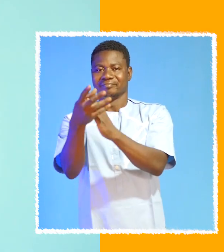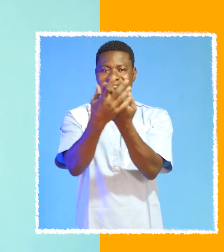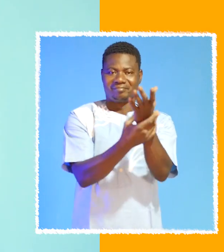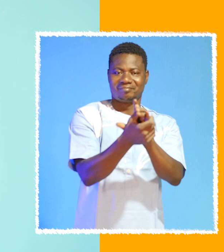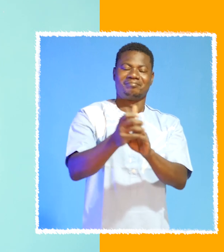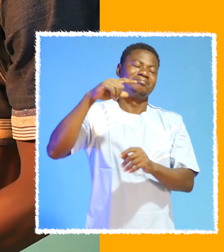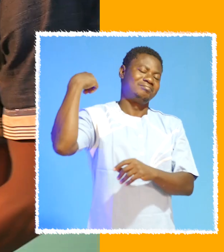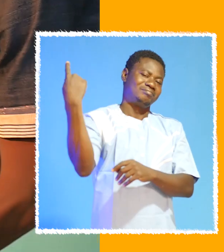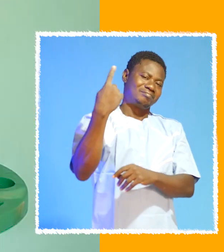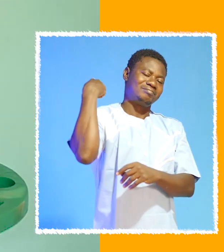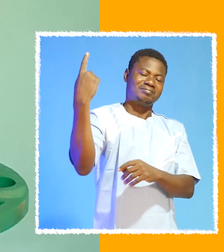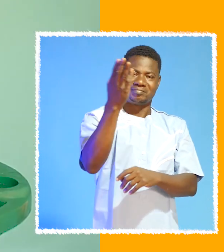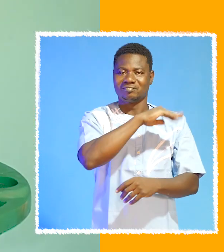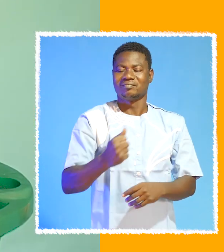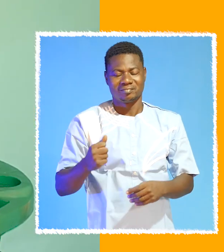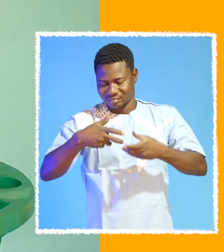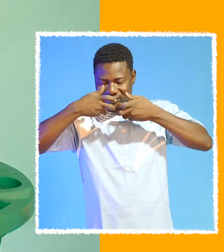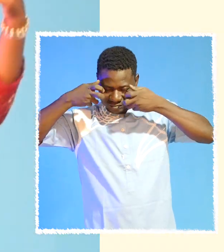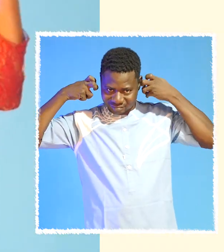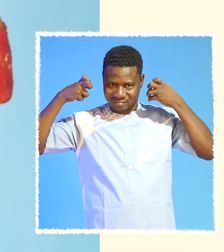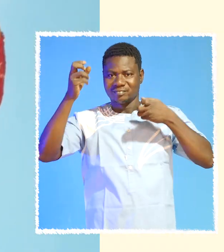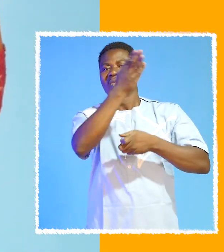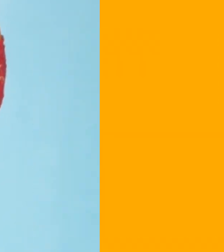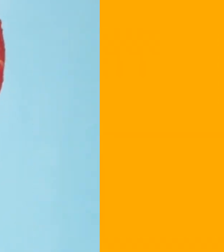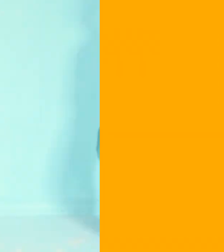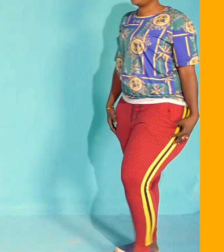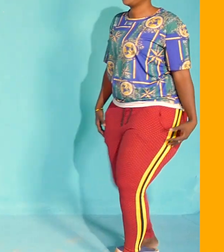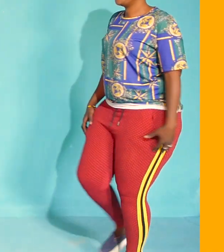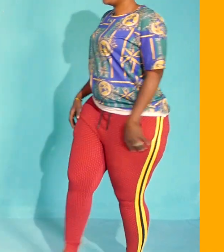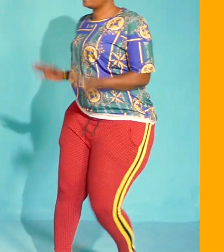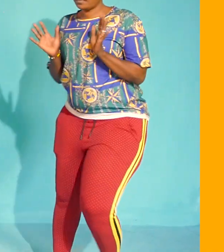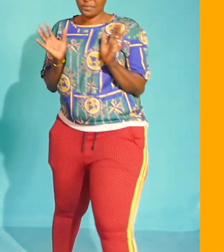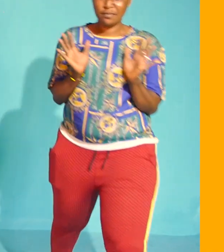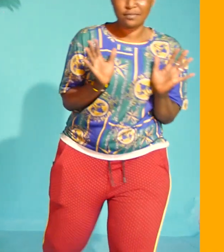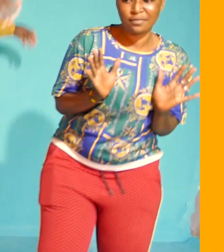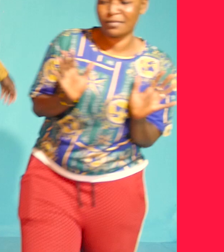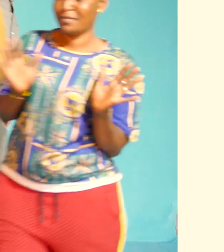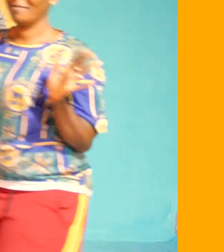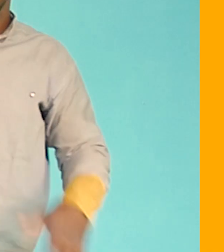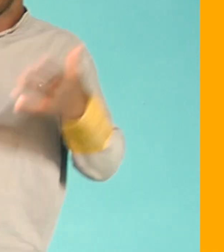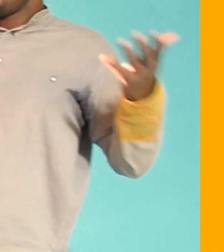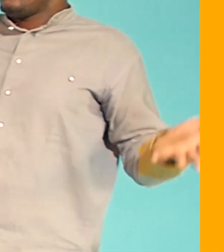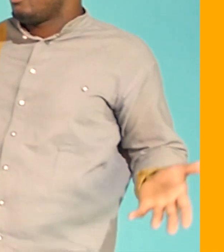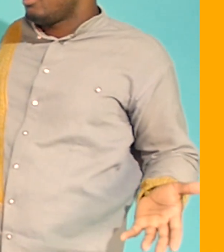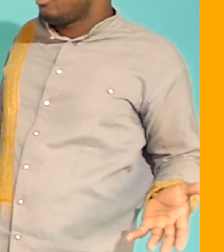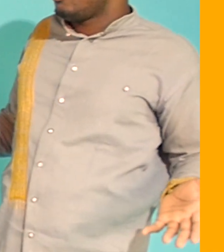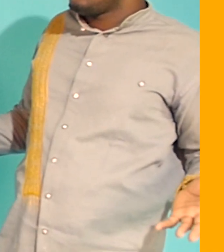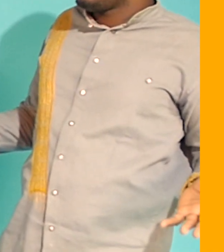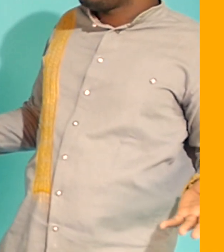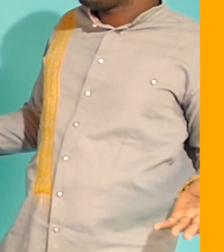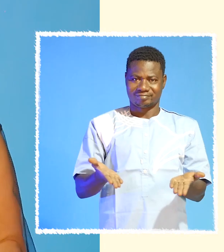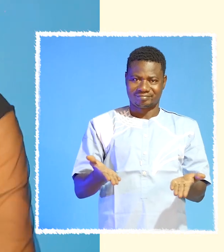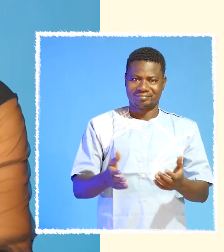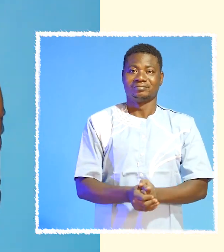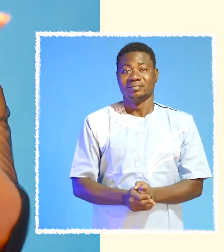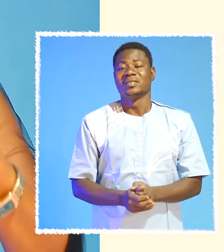Lave-toi les mains, savoure-toi la bouche Évite les contacts physiques Coronavirus est